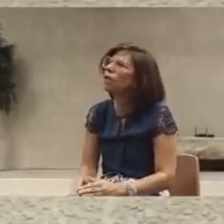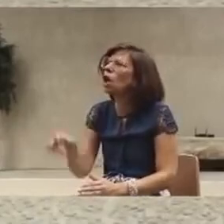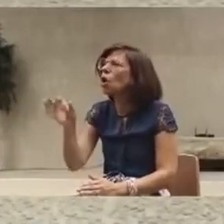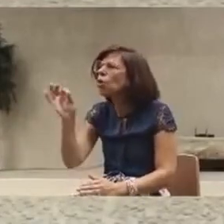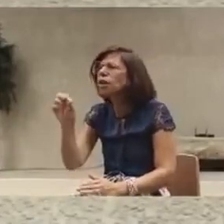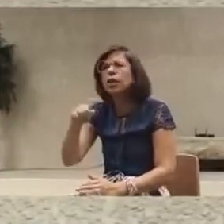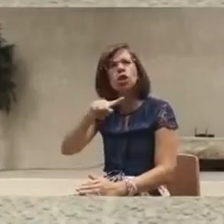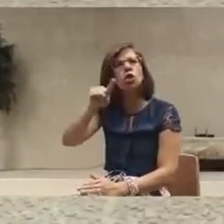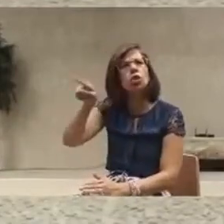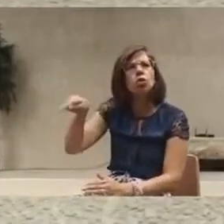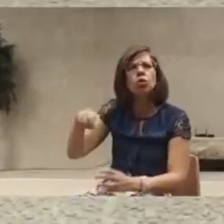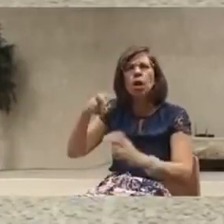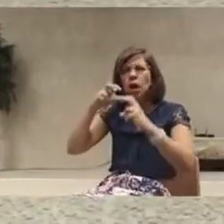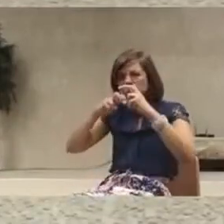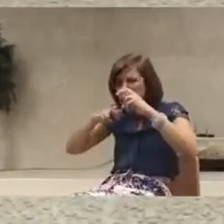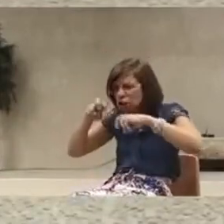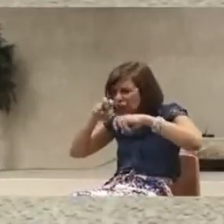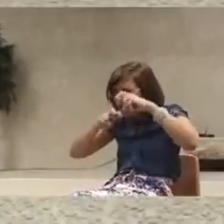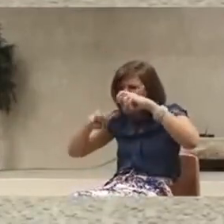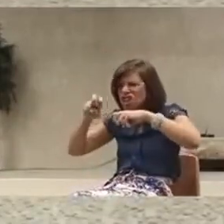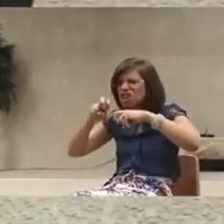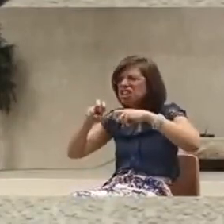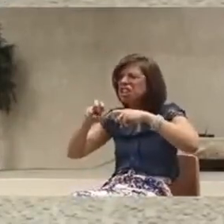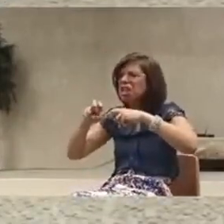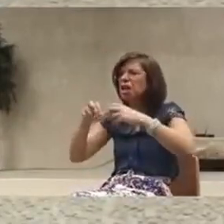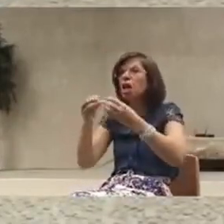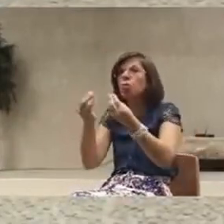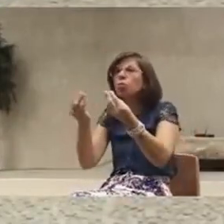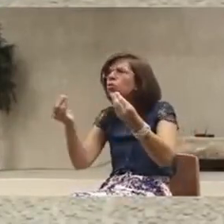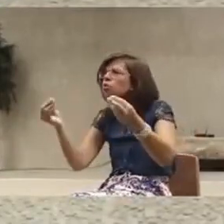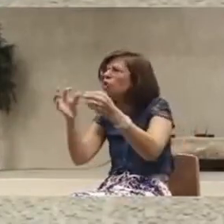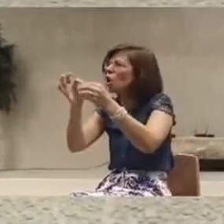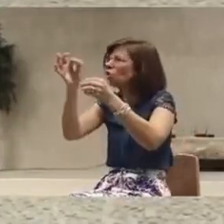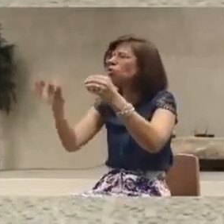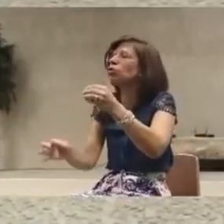solution. Cherche Jésus. Cherche Dieu.